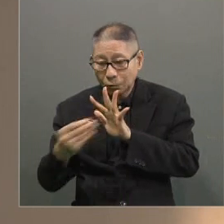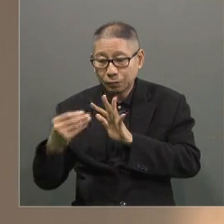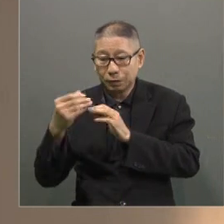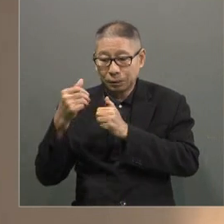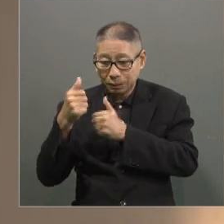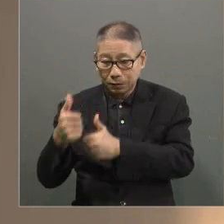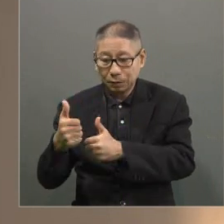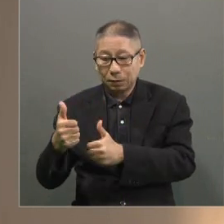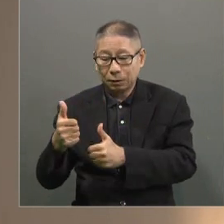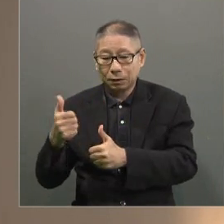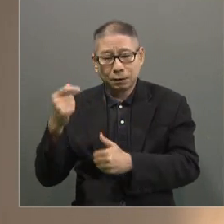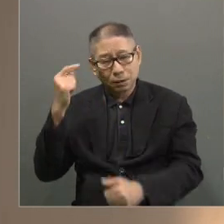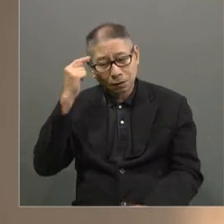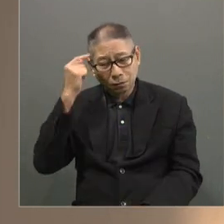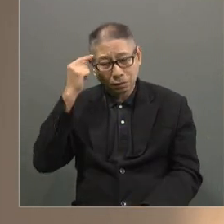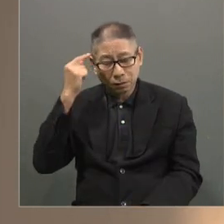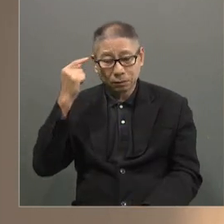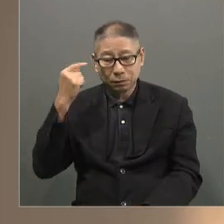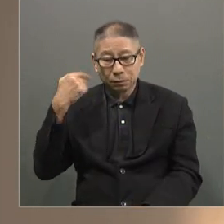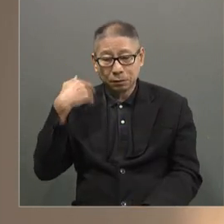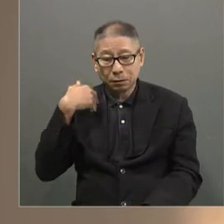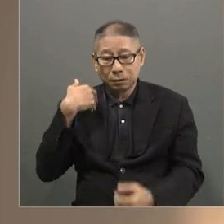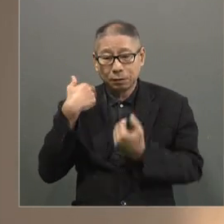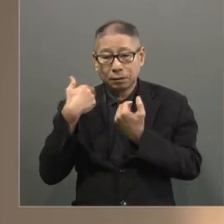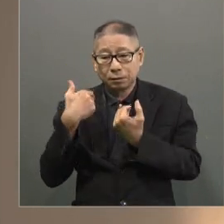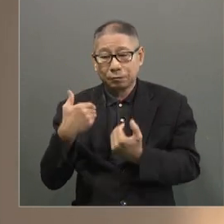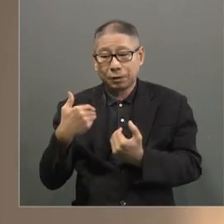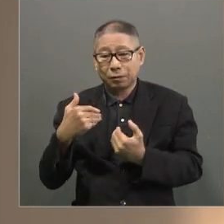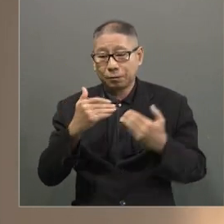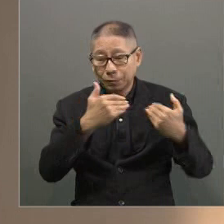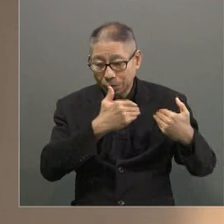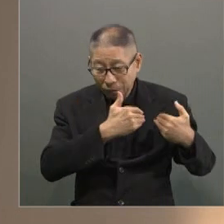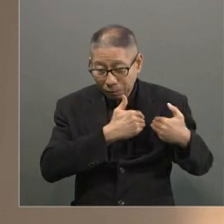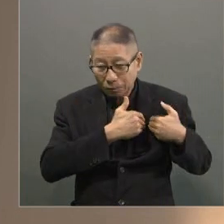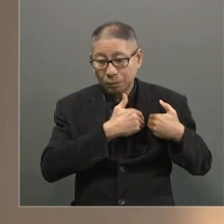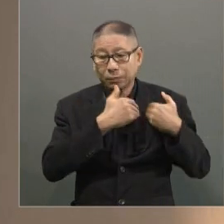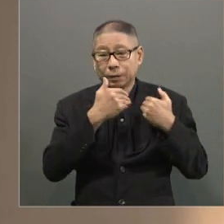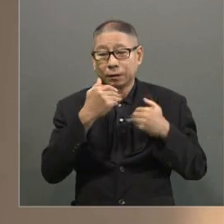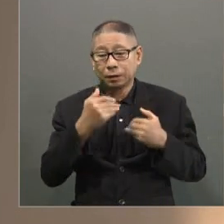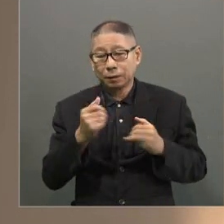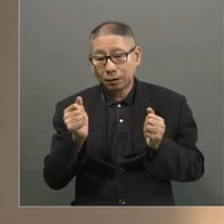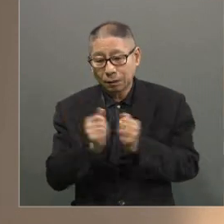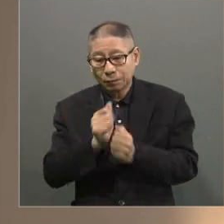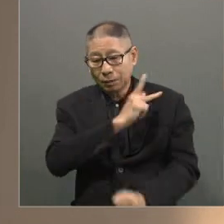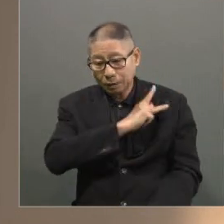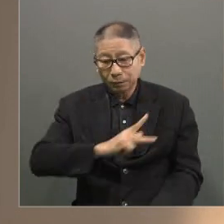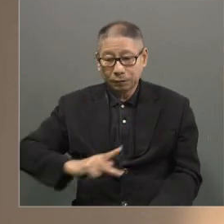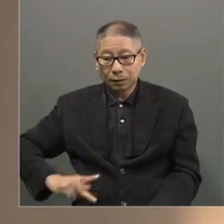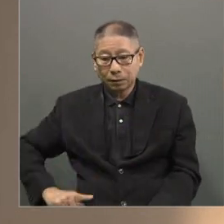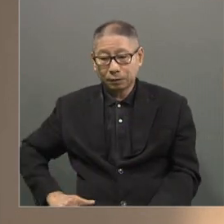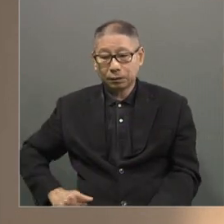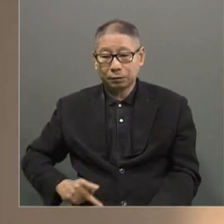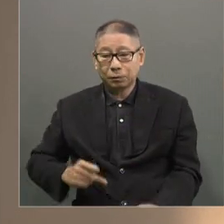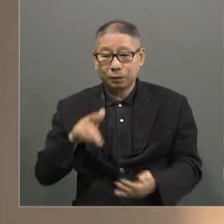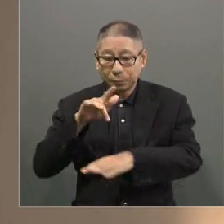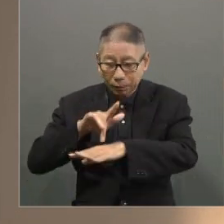ยเขาจะมีความจงรักภักดีกับสถาบันพระมหากษัตริย์โดยสายเลือดโดยธรรม